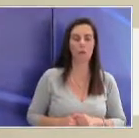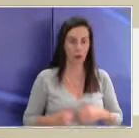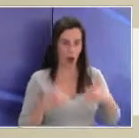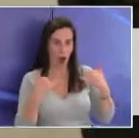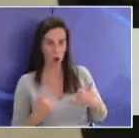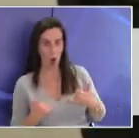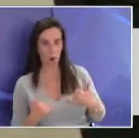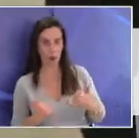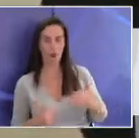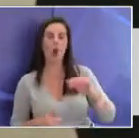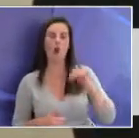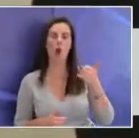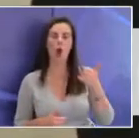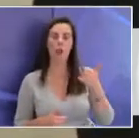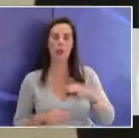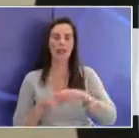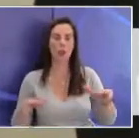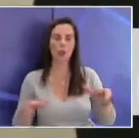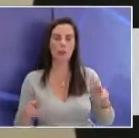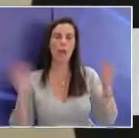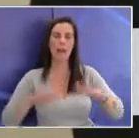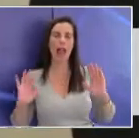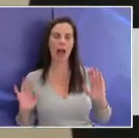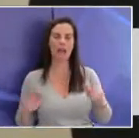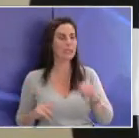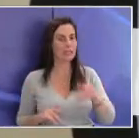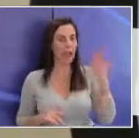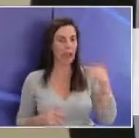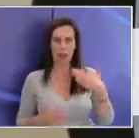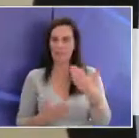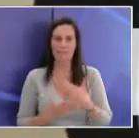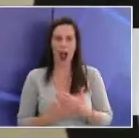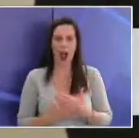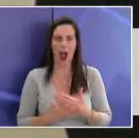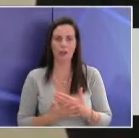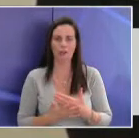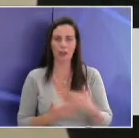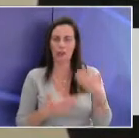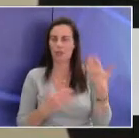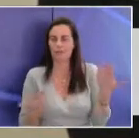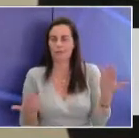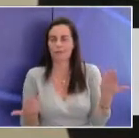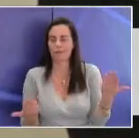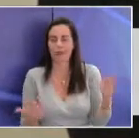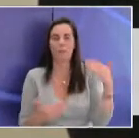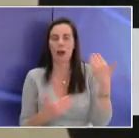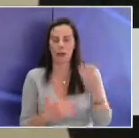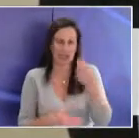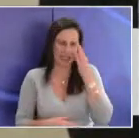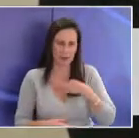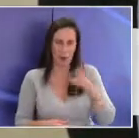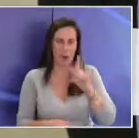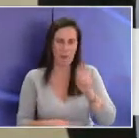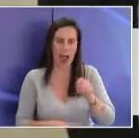היום? קודם כל, הסיטואציה הפילה. זה היה כבר סוף עונה בכנסת, אתה שמת לב,